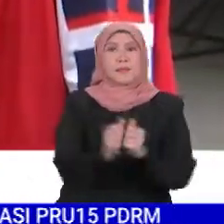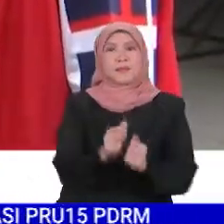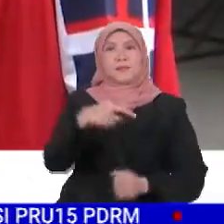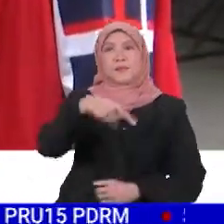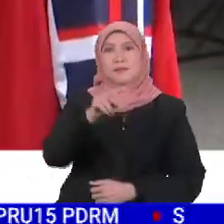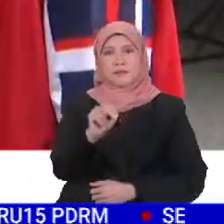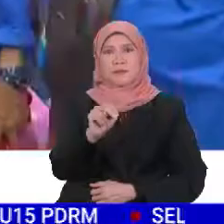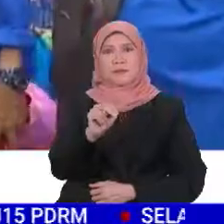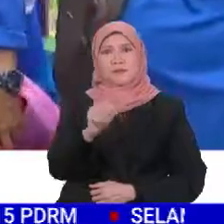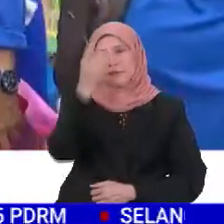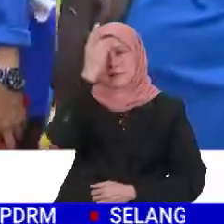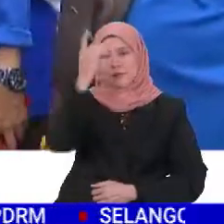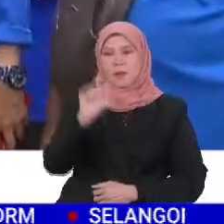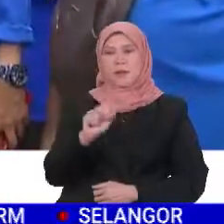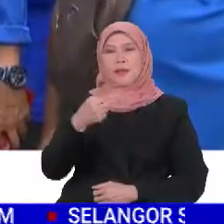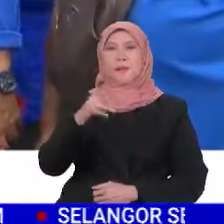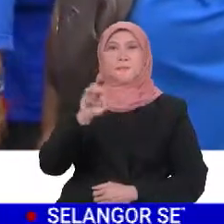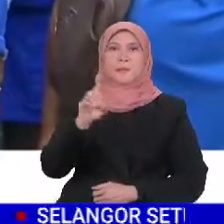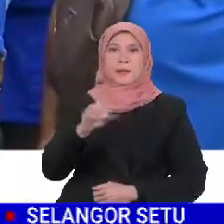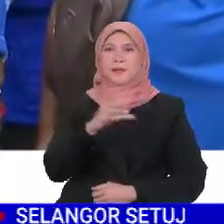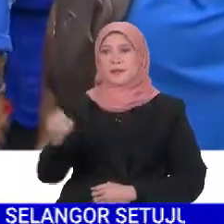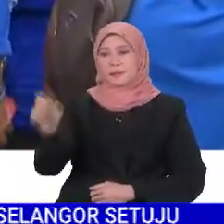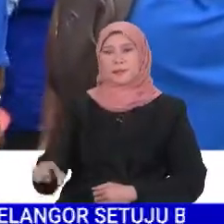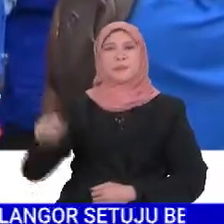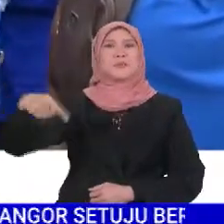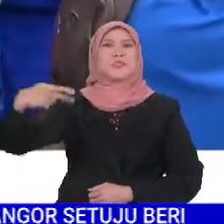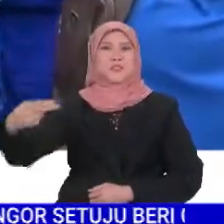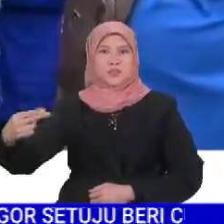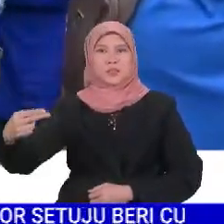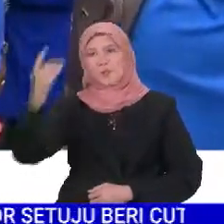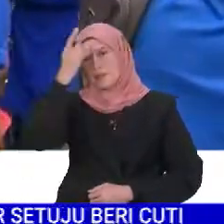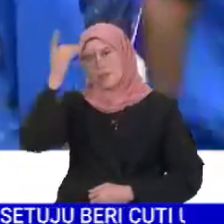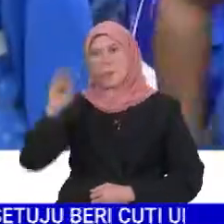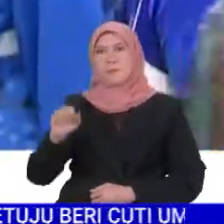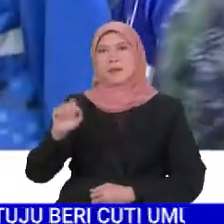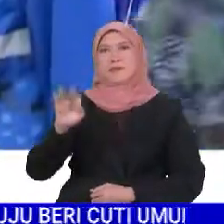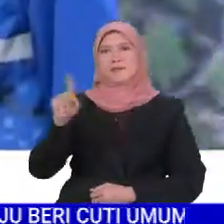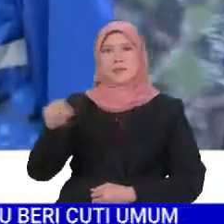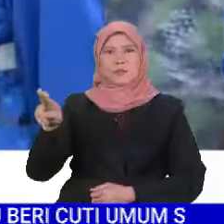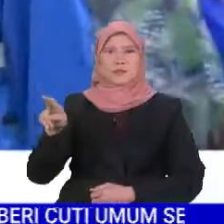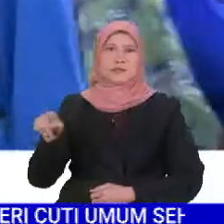Perikatan Nasional PN, Dato' Ahmad Yahya dan calon Pakatan Harapan PH, Dato' Mahfuz Omar.